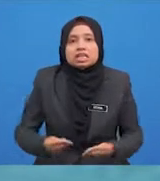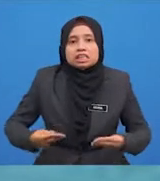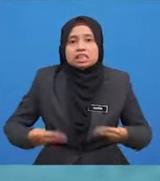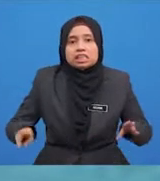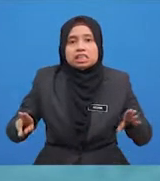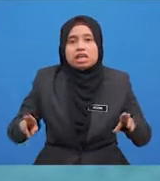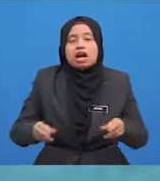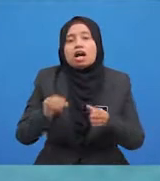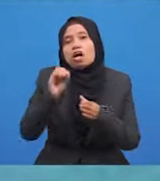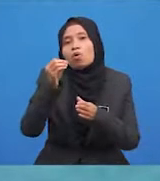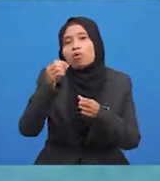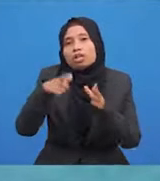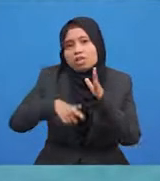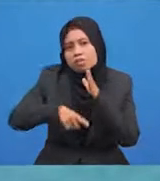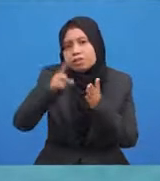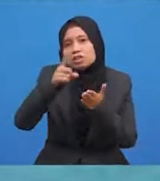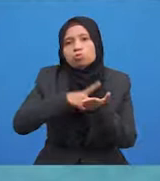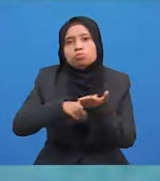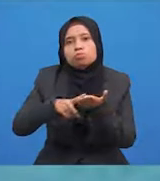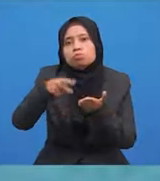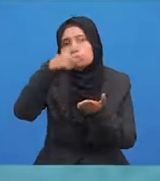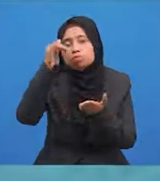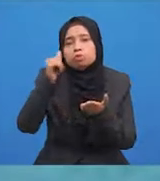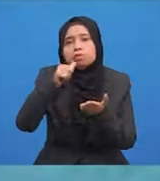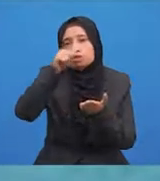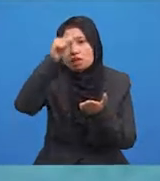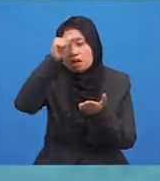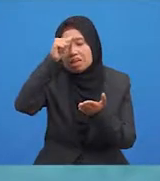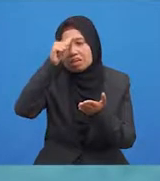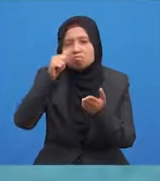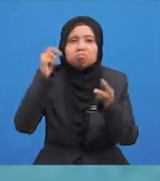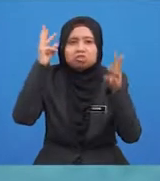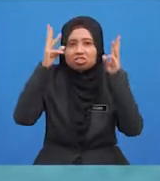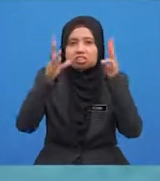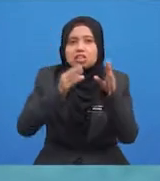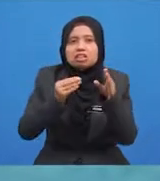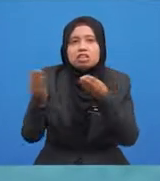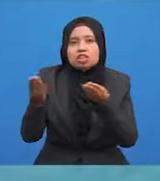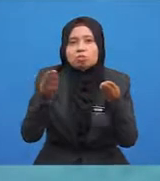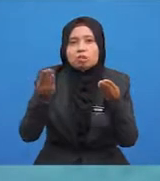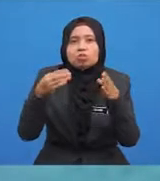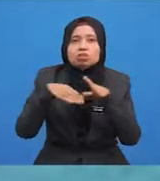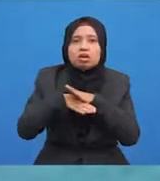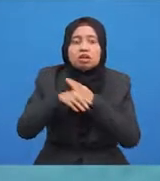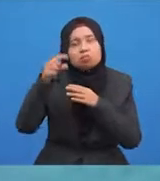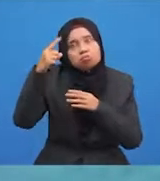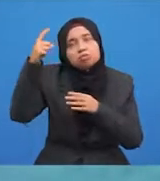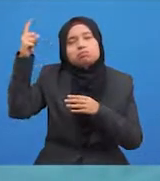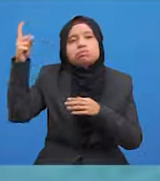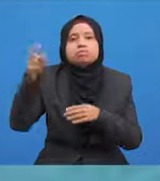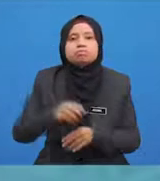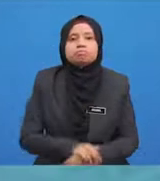Kehilangan Oren lebih seminggu itu menyebabkan ayah gelisah dan terbawa-bawa ke dalam mimpi.